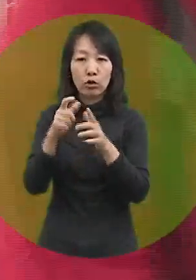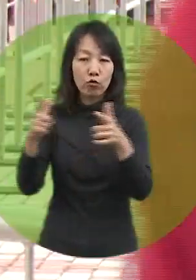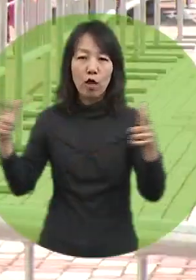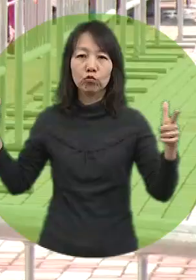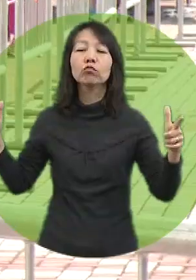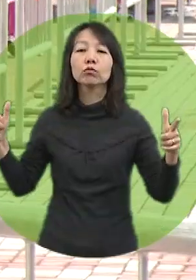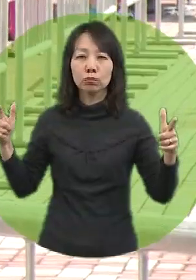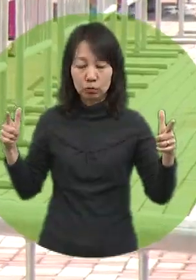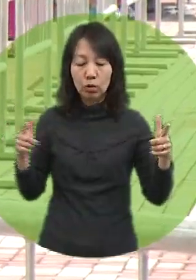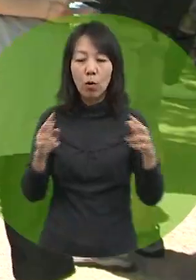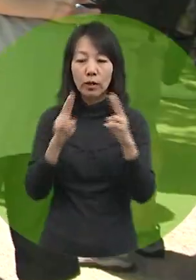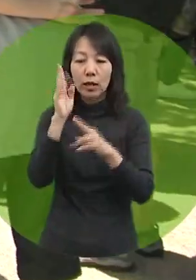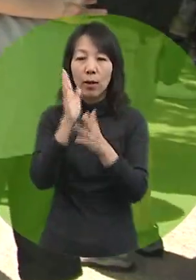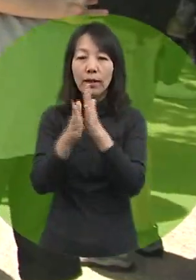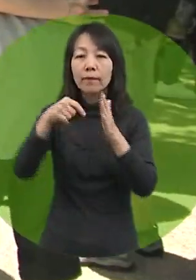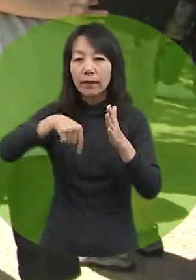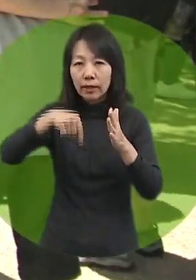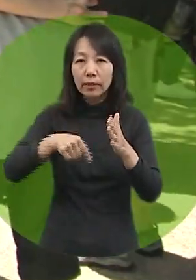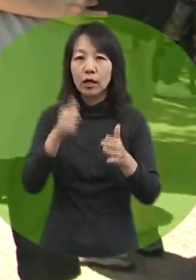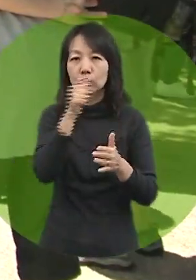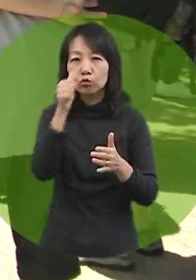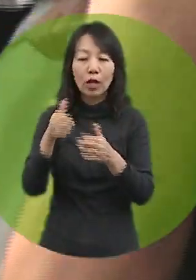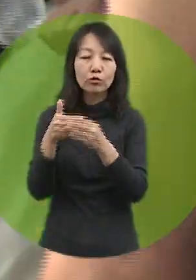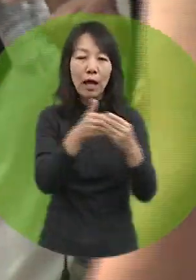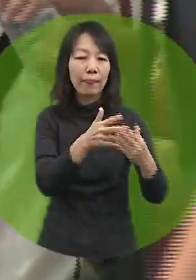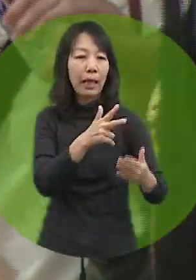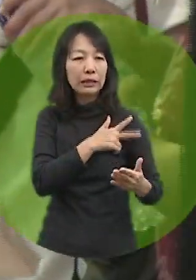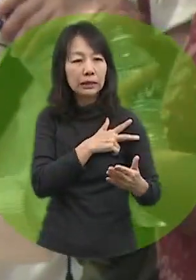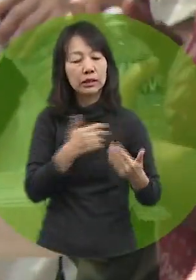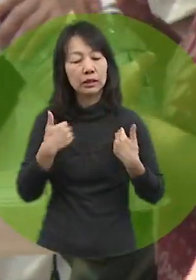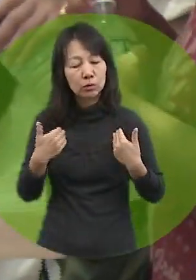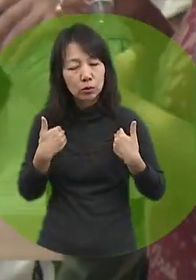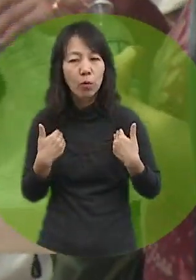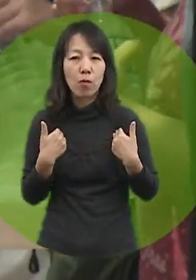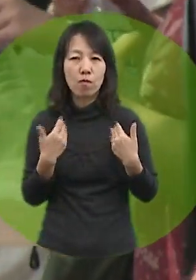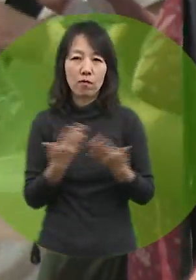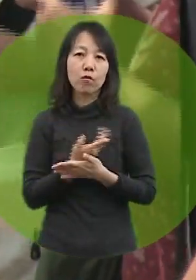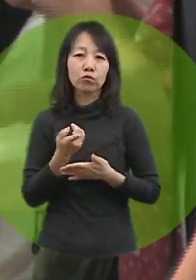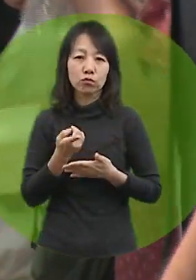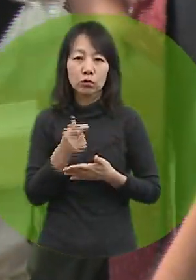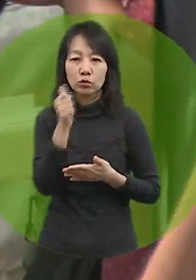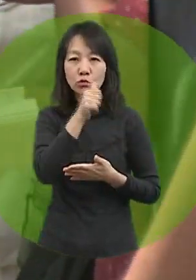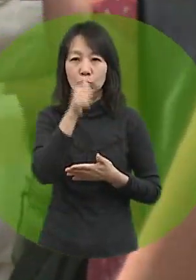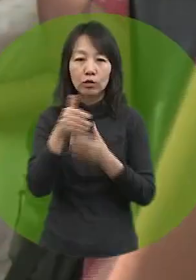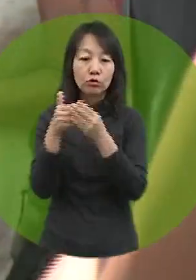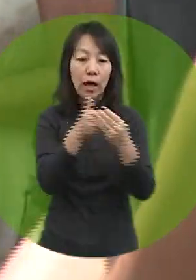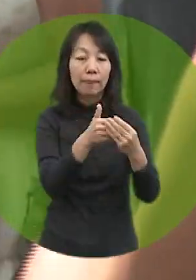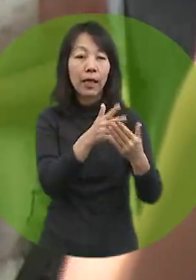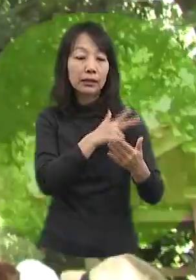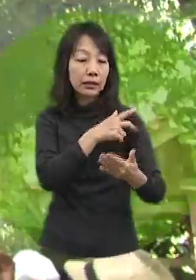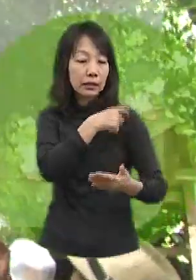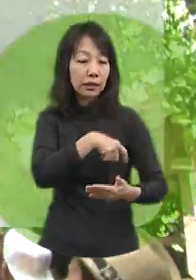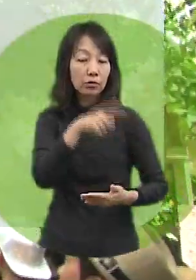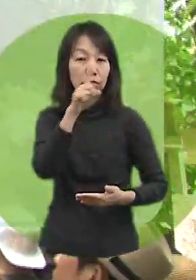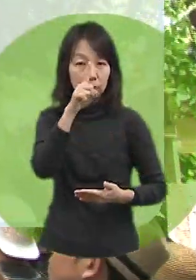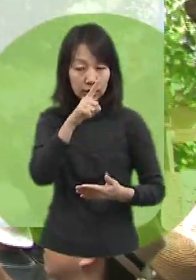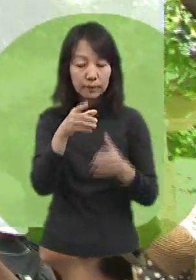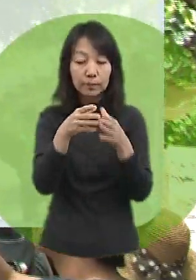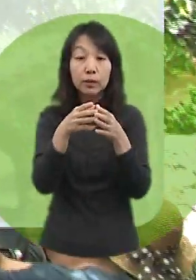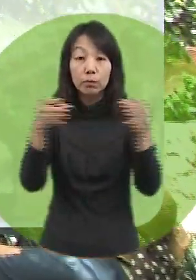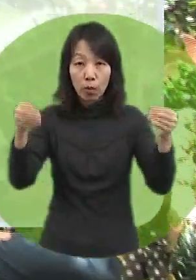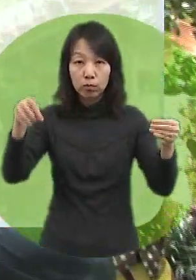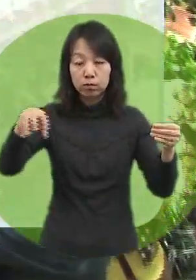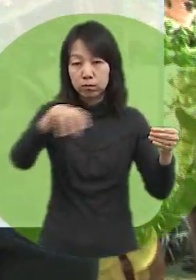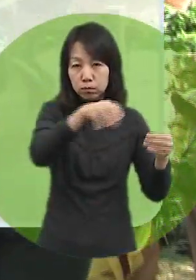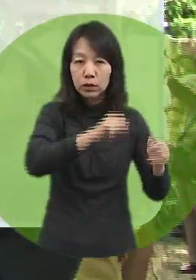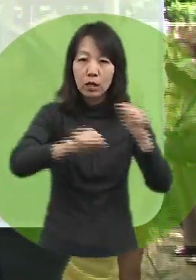って県内では通訳案内士のニーズが高まっています。通訳案内士の資格には日本全国で活